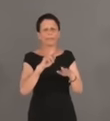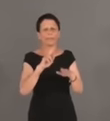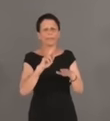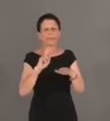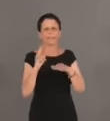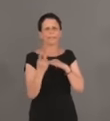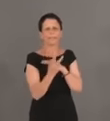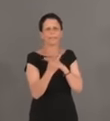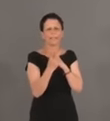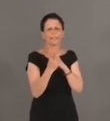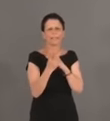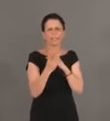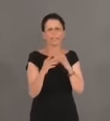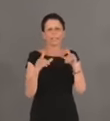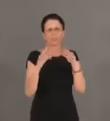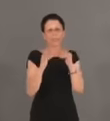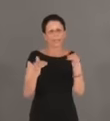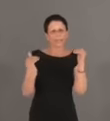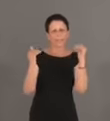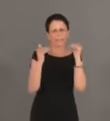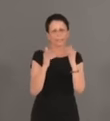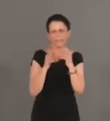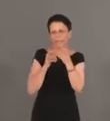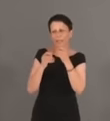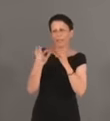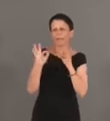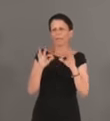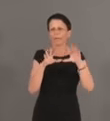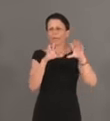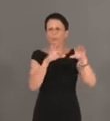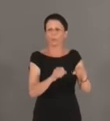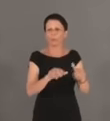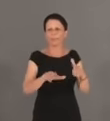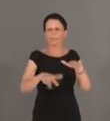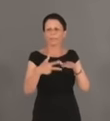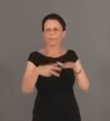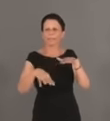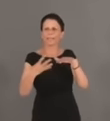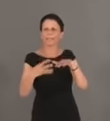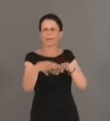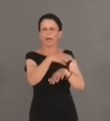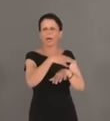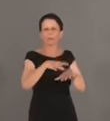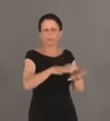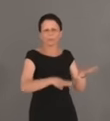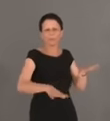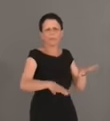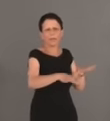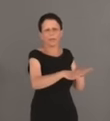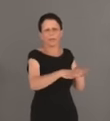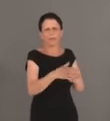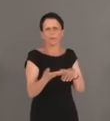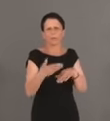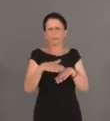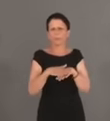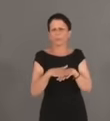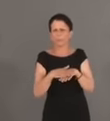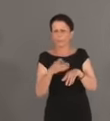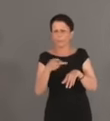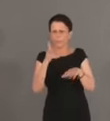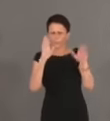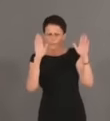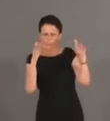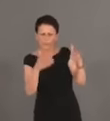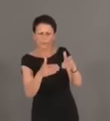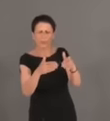avec qui je me suis entretenu sur les squats, en particulier ceux des 13e et 14e arrondissements, et plus particulièrement encore les squats qui ont